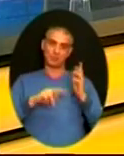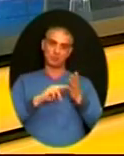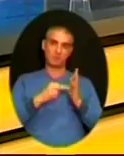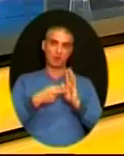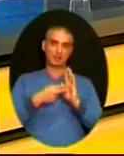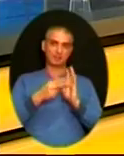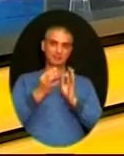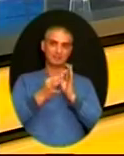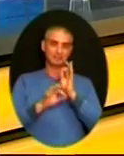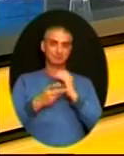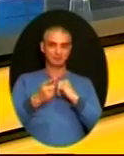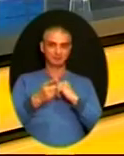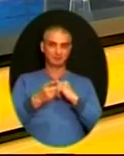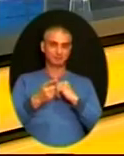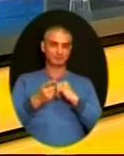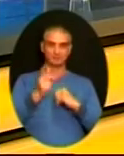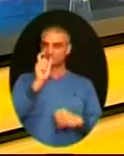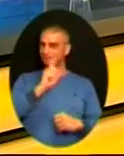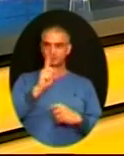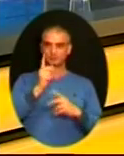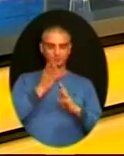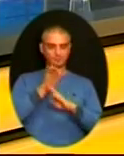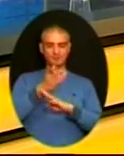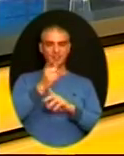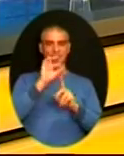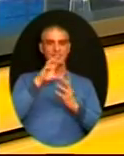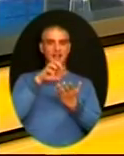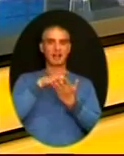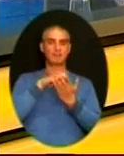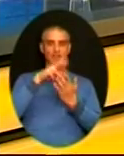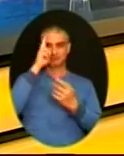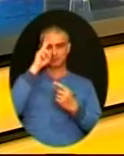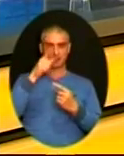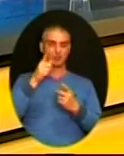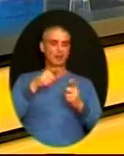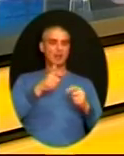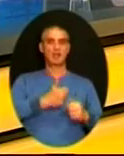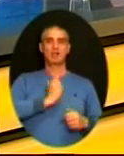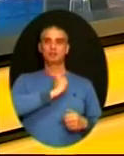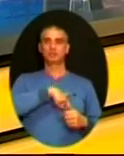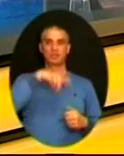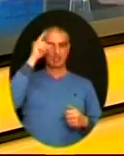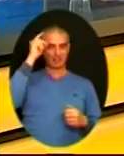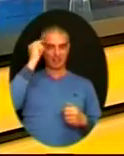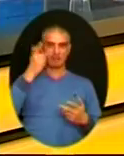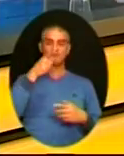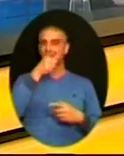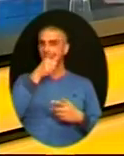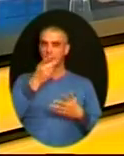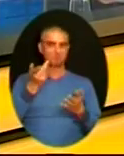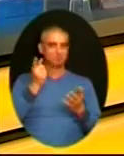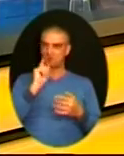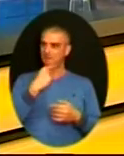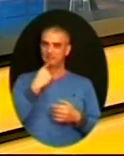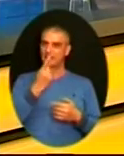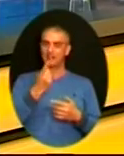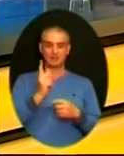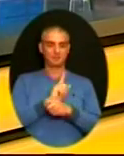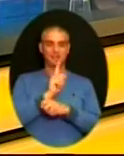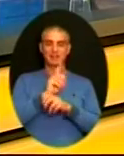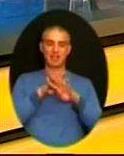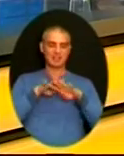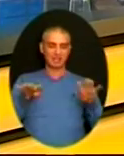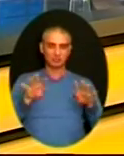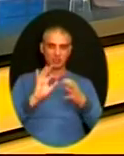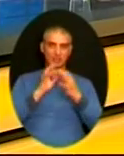פוליטית. ספציפית, האיש לא מכוון עדיין למרכז הליכוד, אלא לרשות עיריית תל אביב, ושם בכלל אני לא צריכה להגיד לך שבעידן